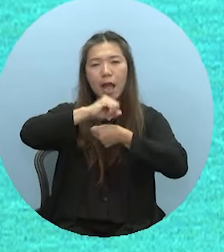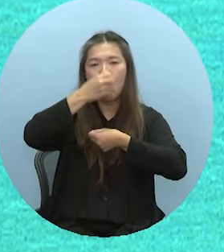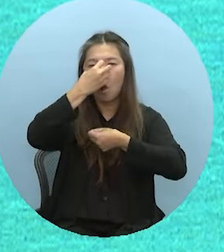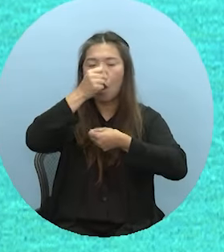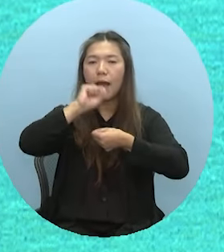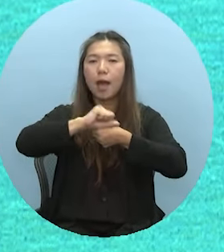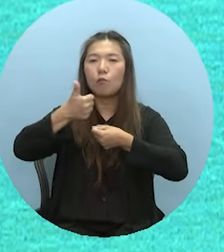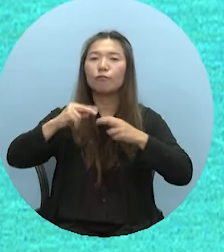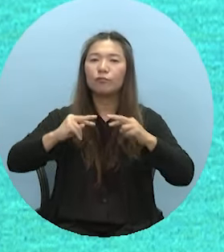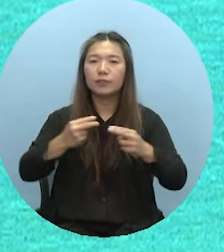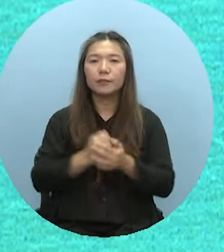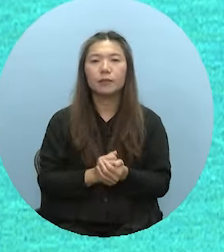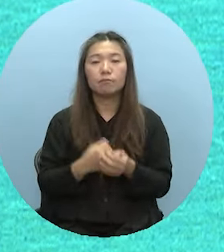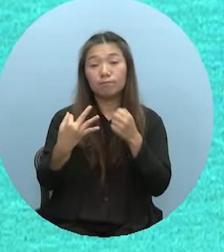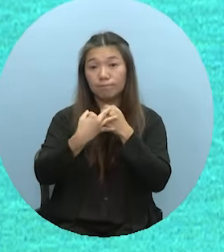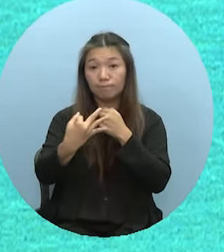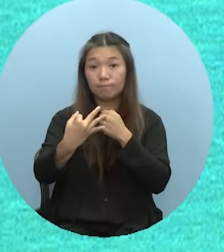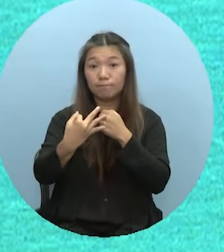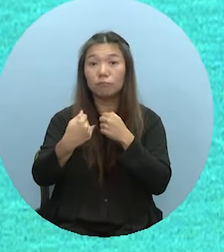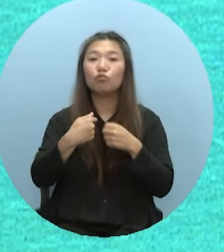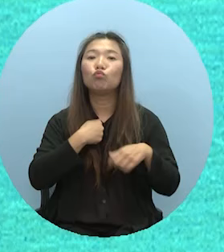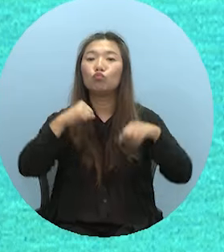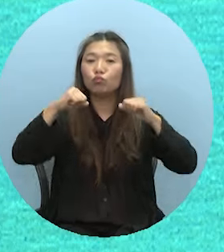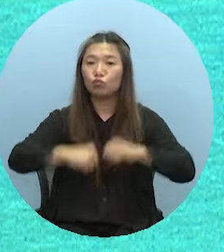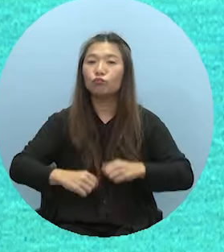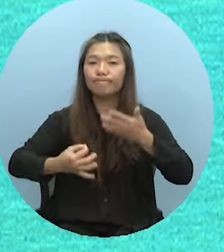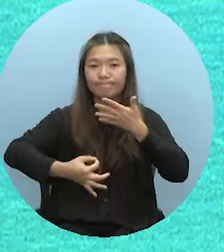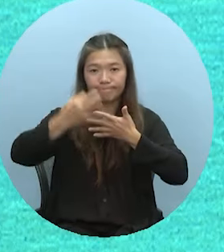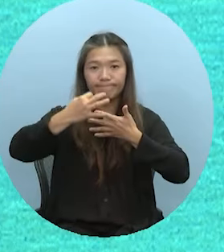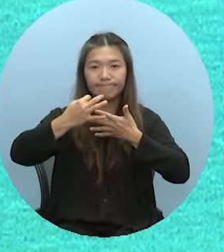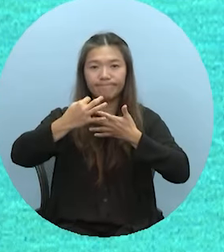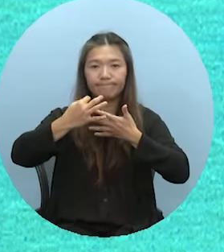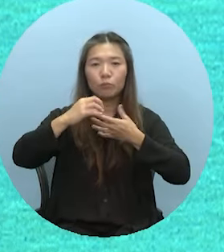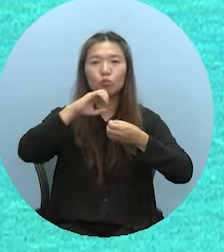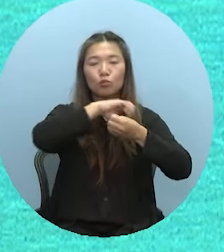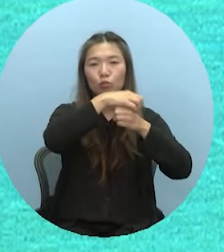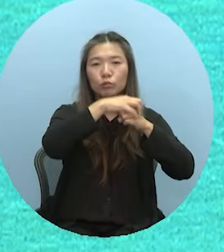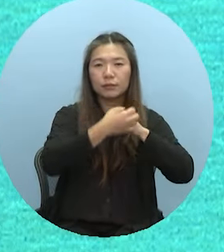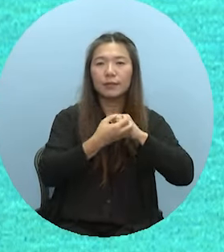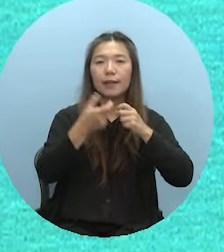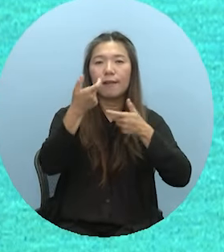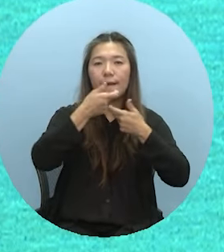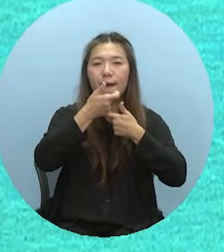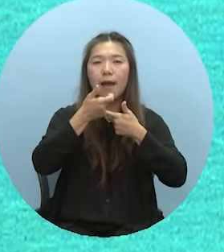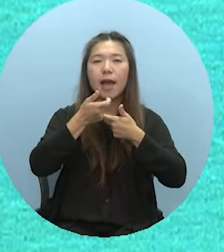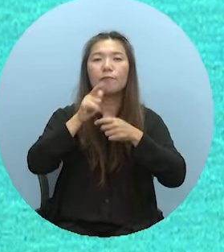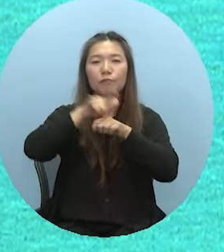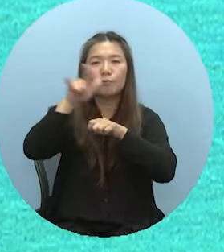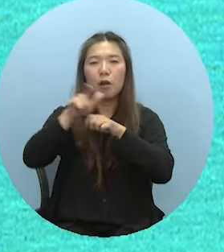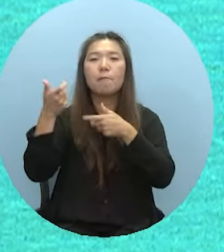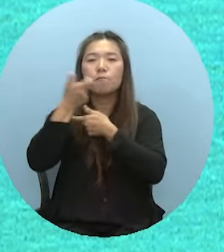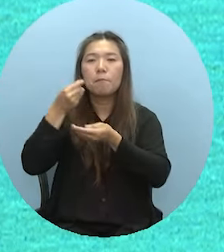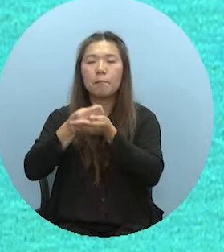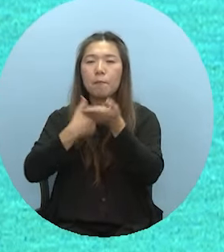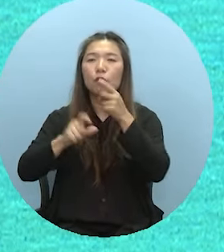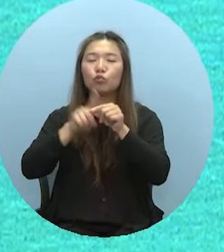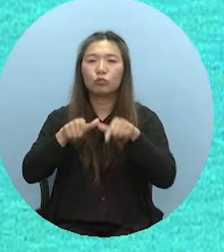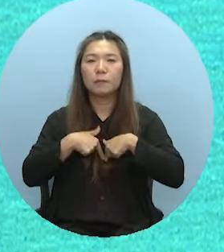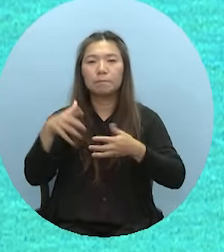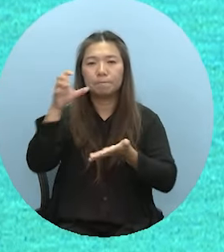展。第三，要鞏固提升國際金融、航運和貿易中心地